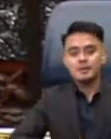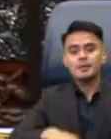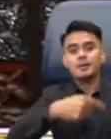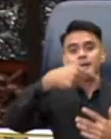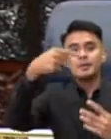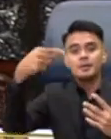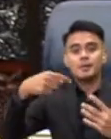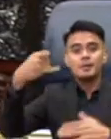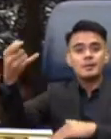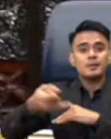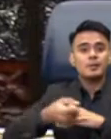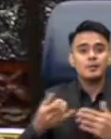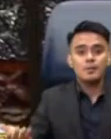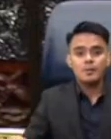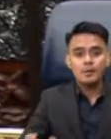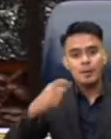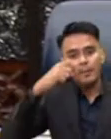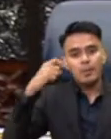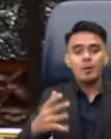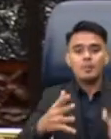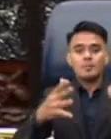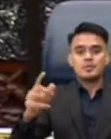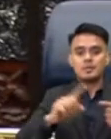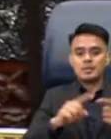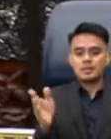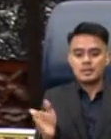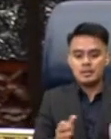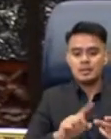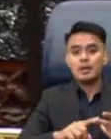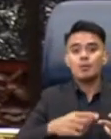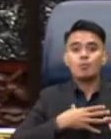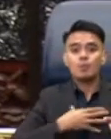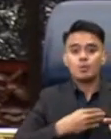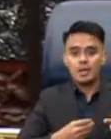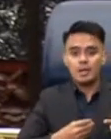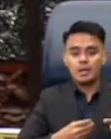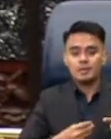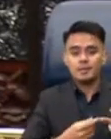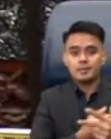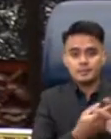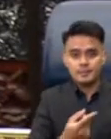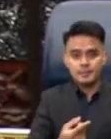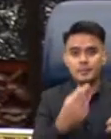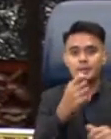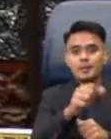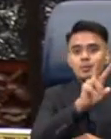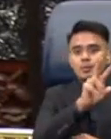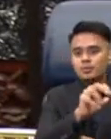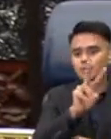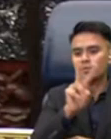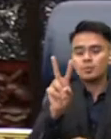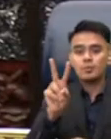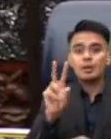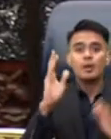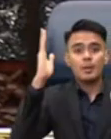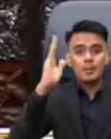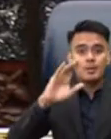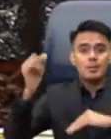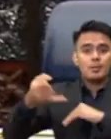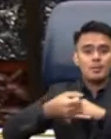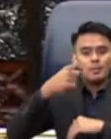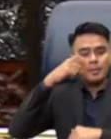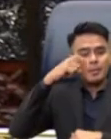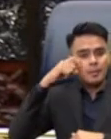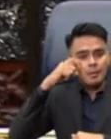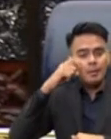diimport adalah bawang besar bawang kecil dan bawang putih pada Tahun 2022 Malaysia mengimport bawang